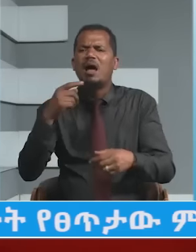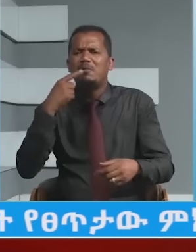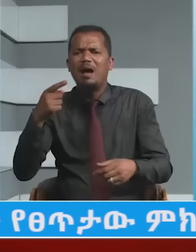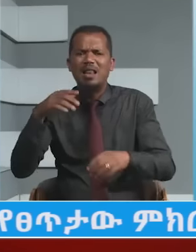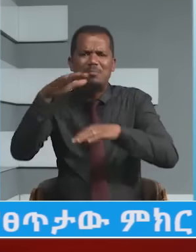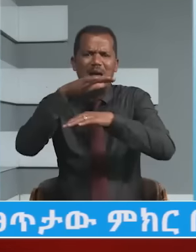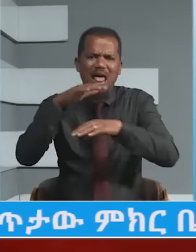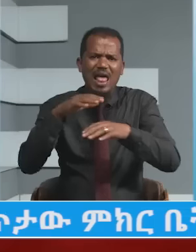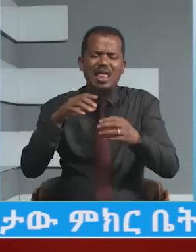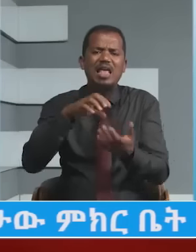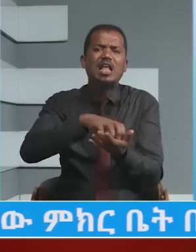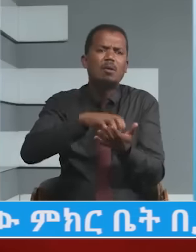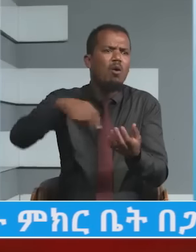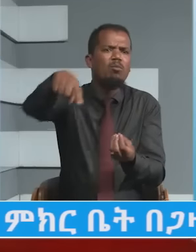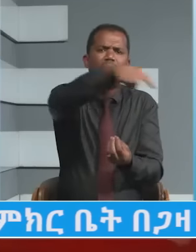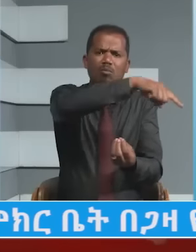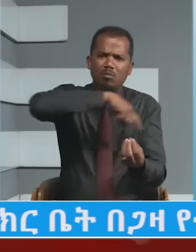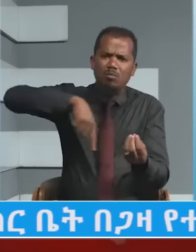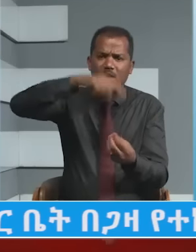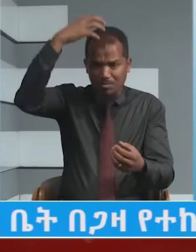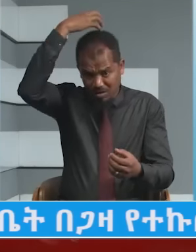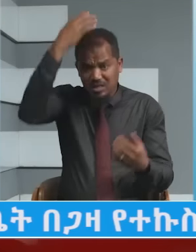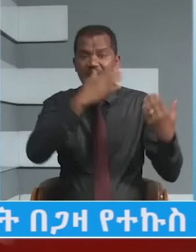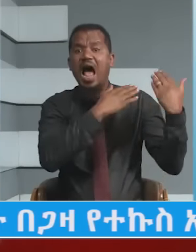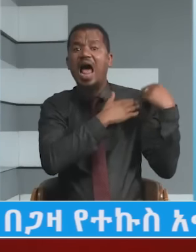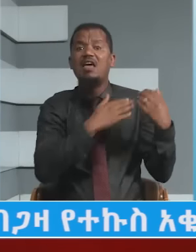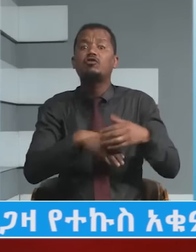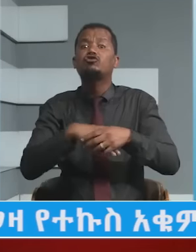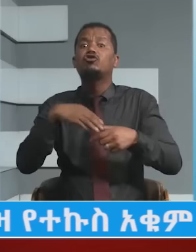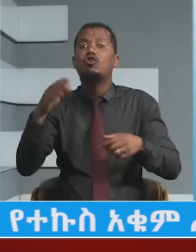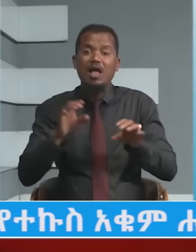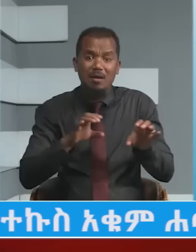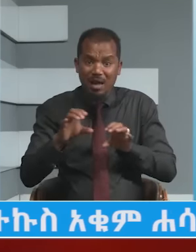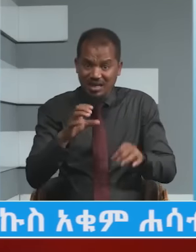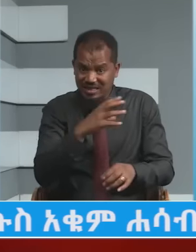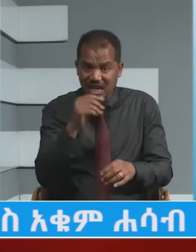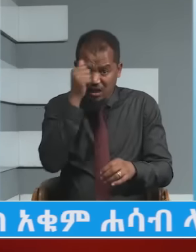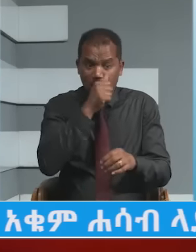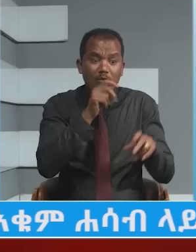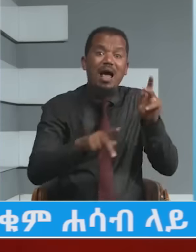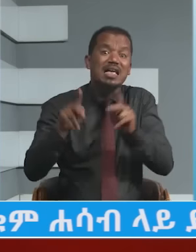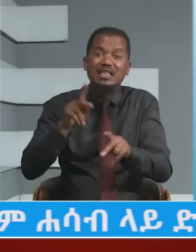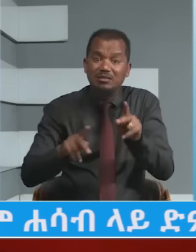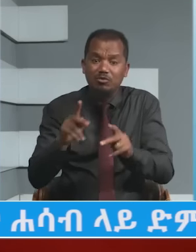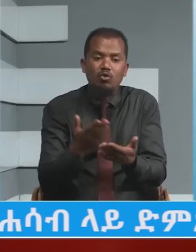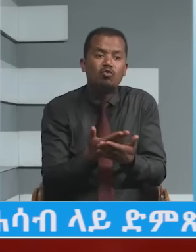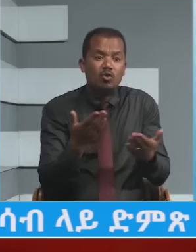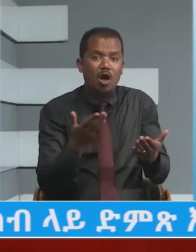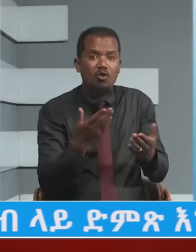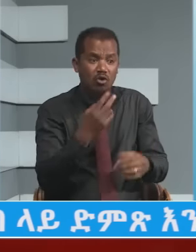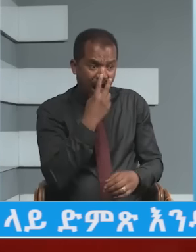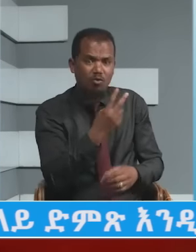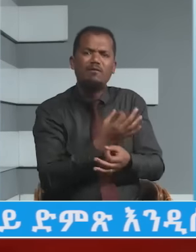በላይ የሚባል አለ በኪዳነ ምሕረት ከተማን ተከባለ የተረጋጋ መንግስት ኃላፊነቱ እንዲወጣ የሚያደርግና የኢትዮጵያ ህዝብን